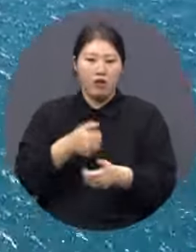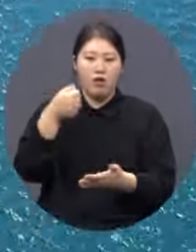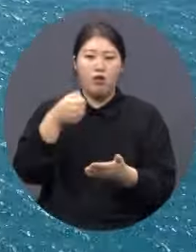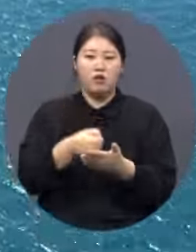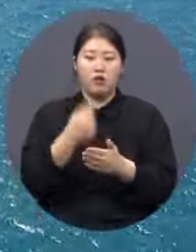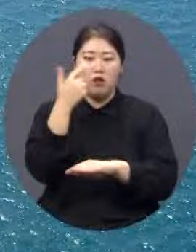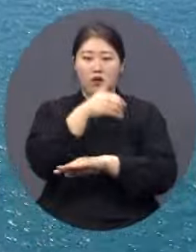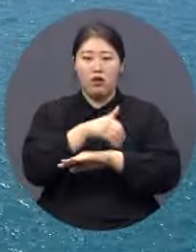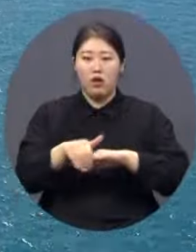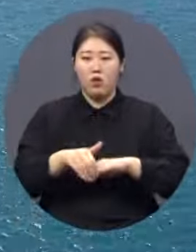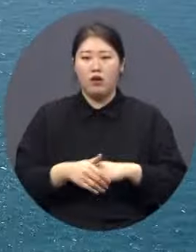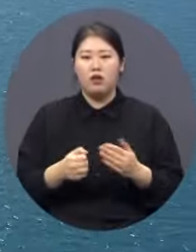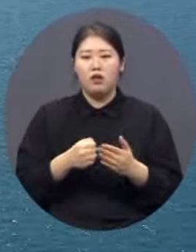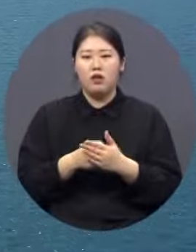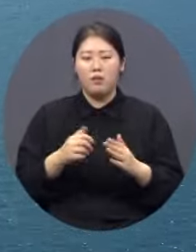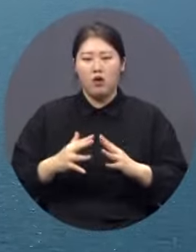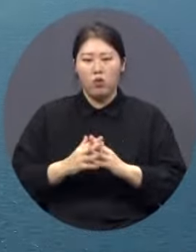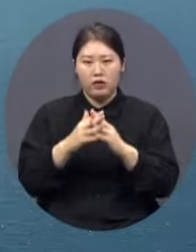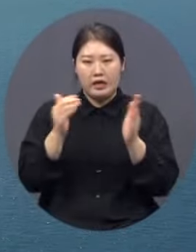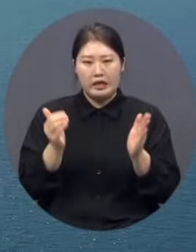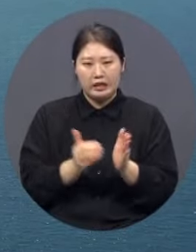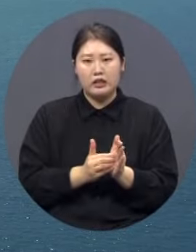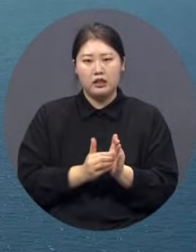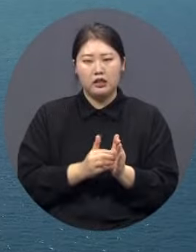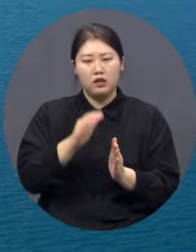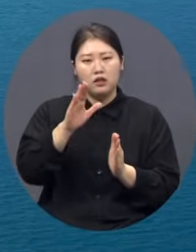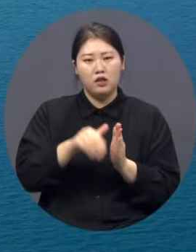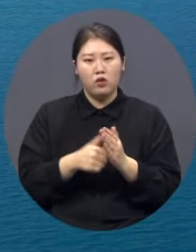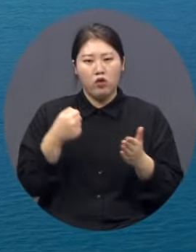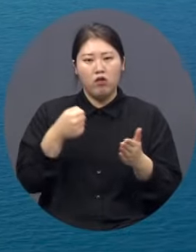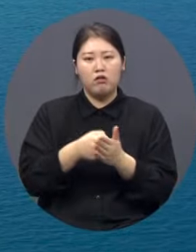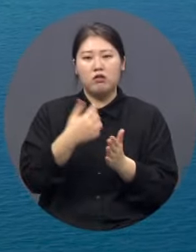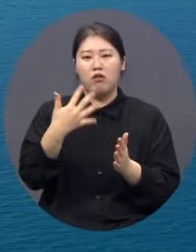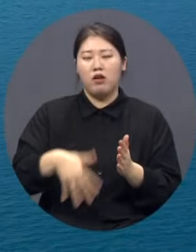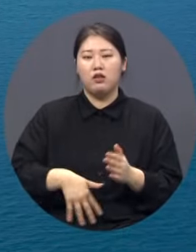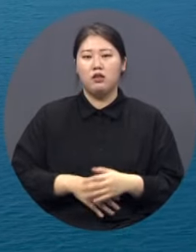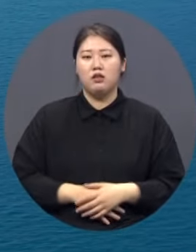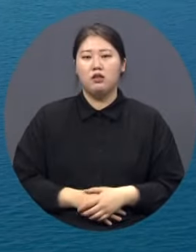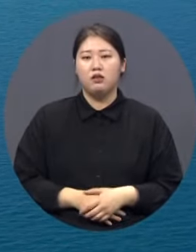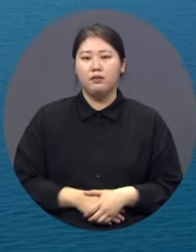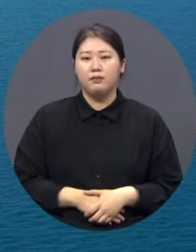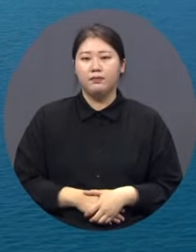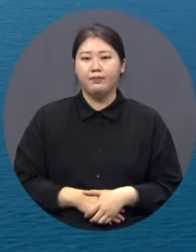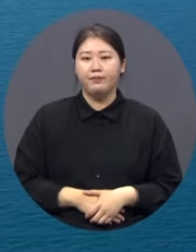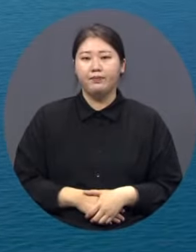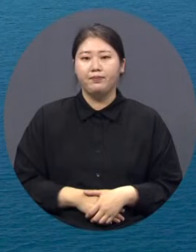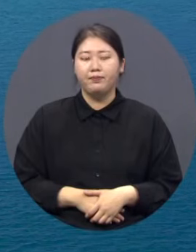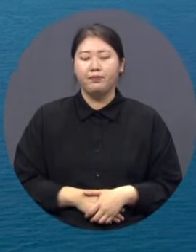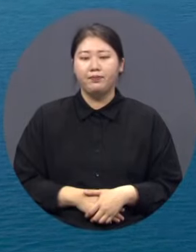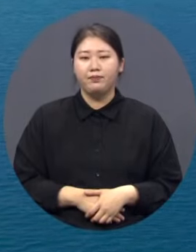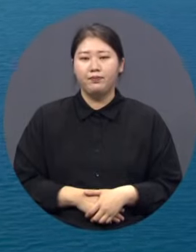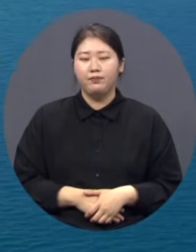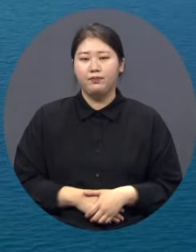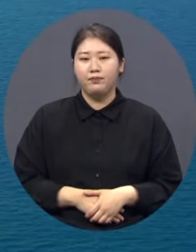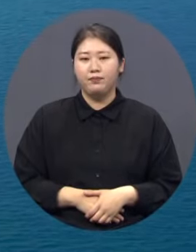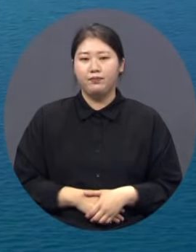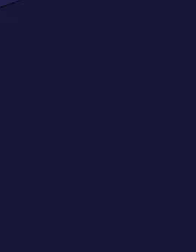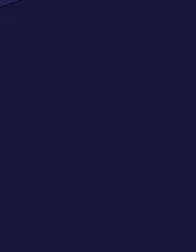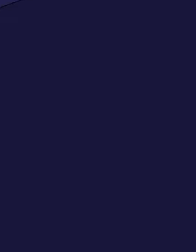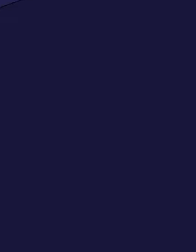입장이어서 완공 시점도 장담할 수 없게 됐습니다 MBC 뉴스 조인입니다